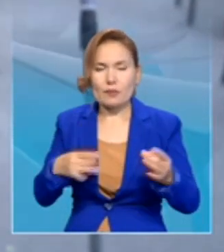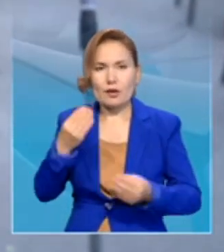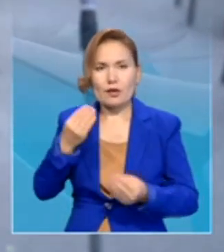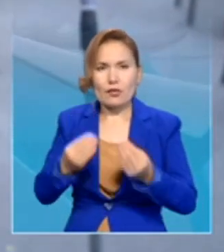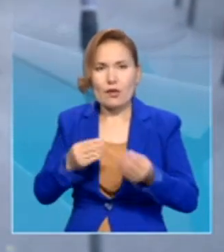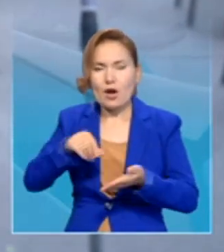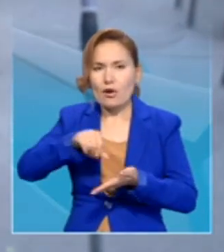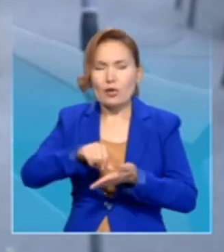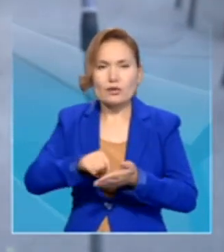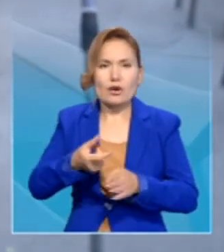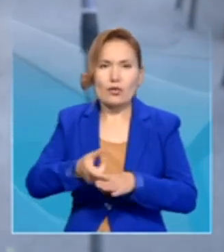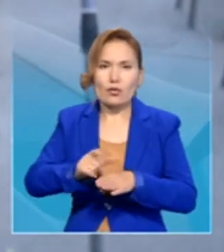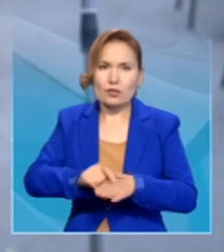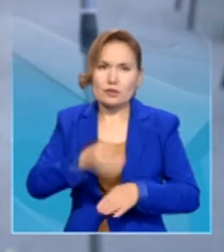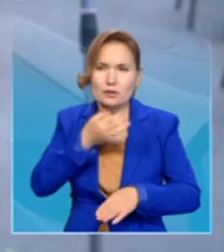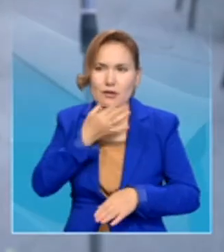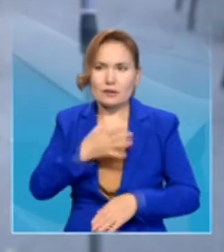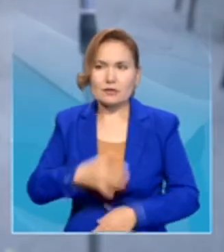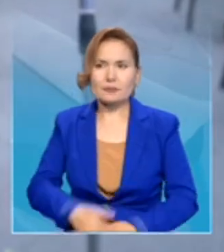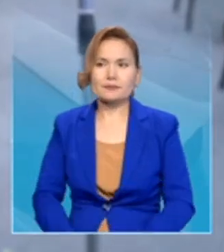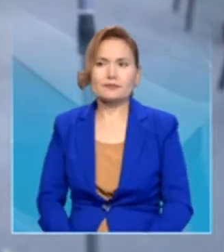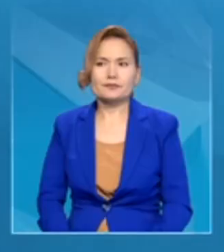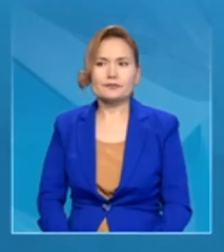көтеріліп, өзімді сондай жақсы сезініп қаламын.